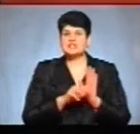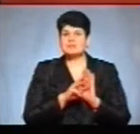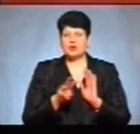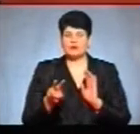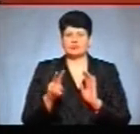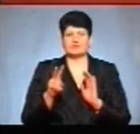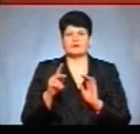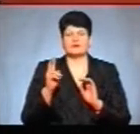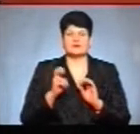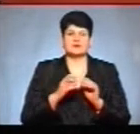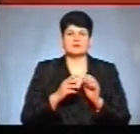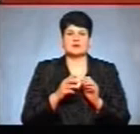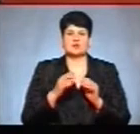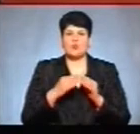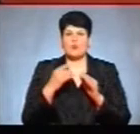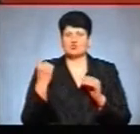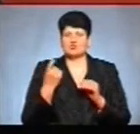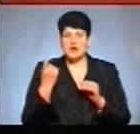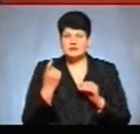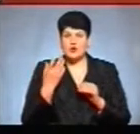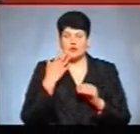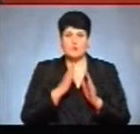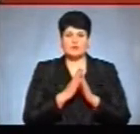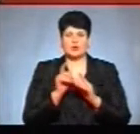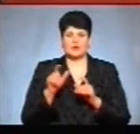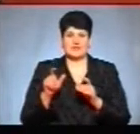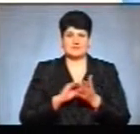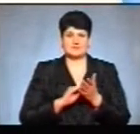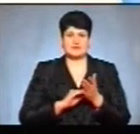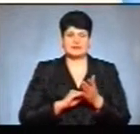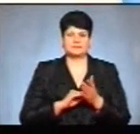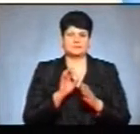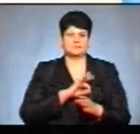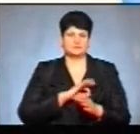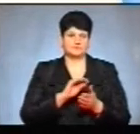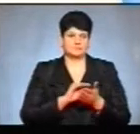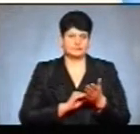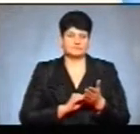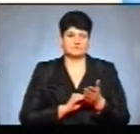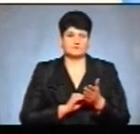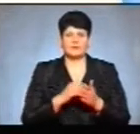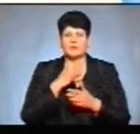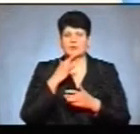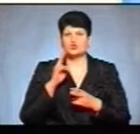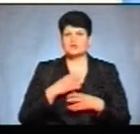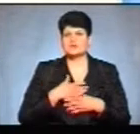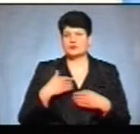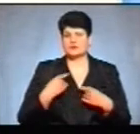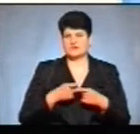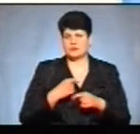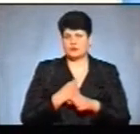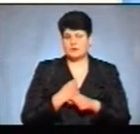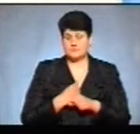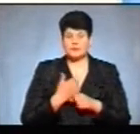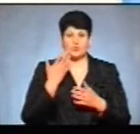тисяч домогосподарств. Коли ми попросили людей задекларувати доходи, багато хто не захотів це робити. Тому, коли